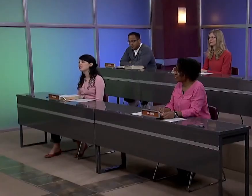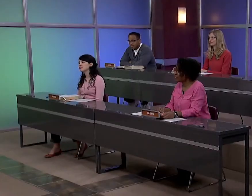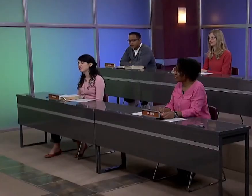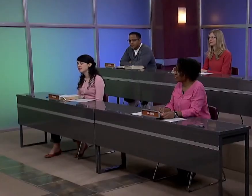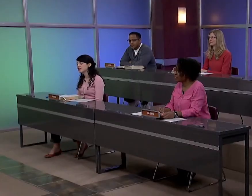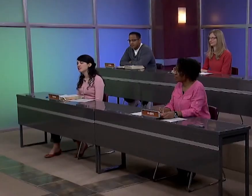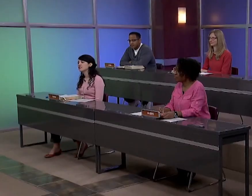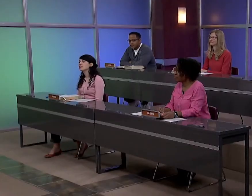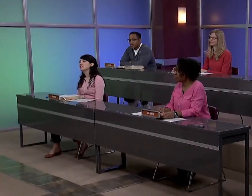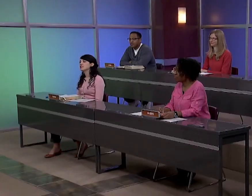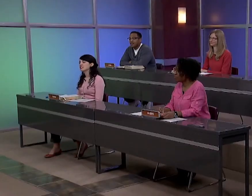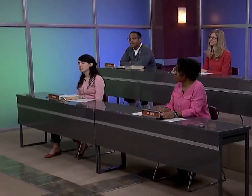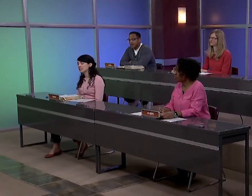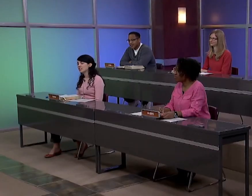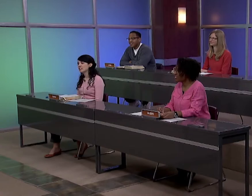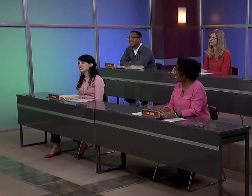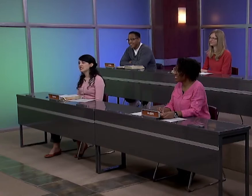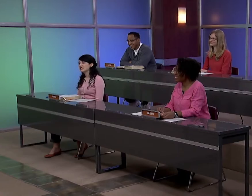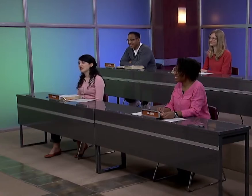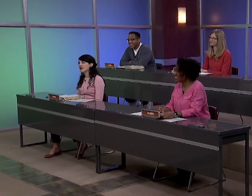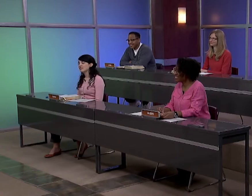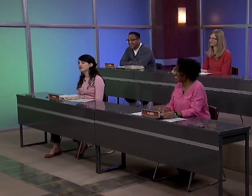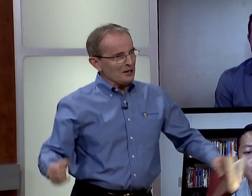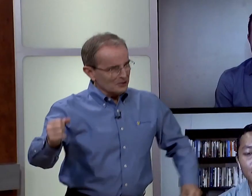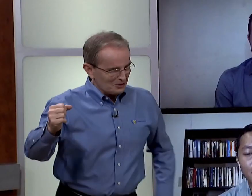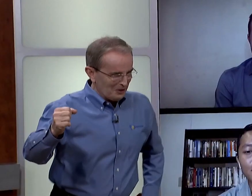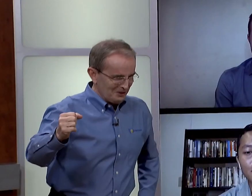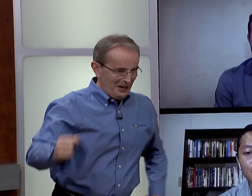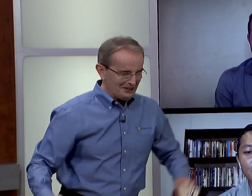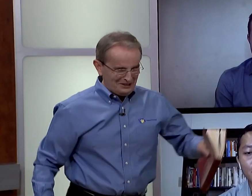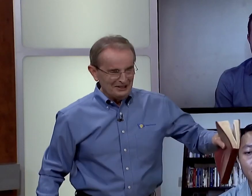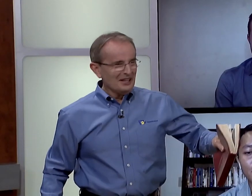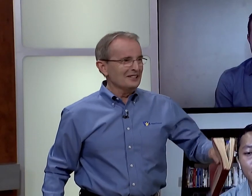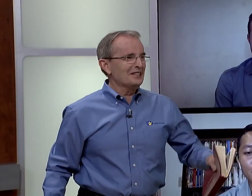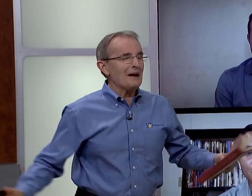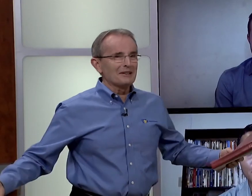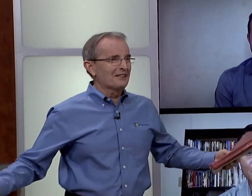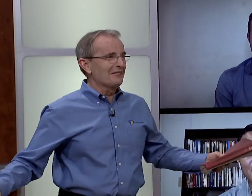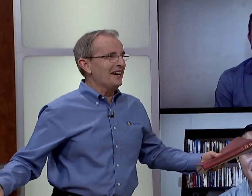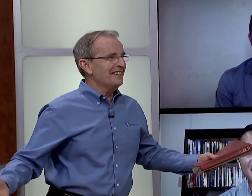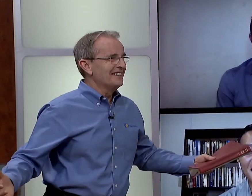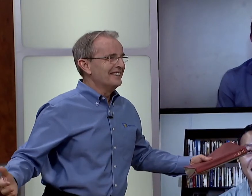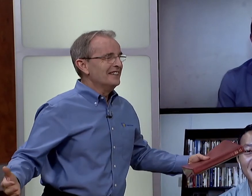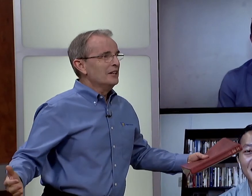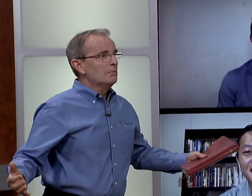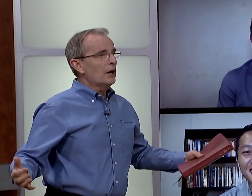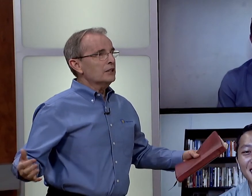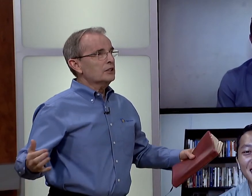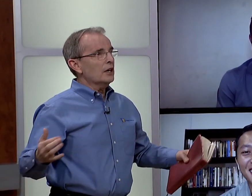Wyobrażam sobie, jak w piątek koń przebiera wesoło nogami i mówi sobie: nareszcie jutro sobota.